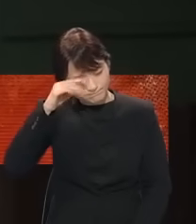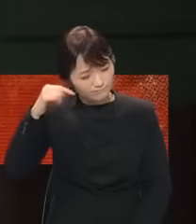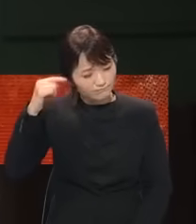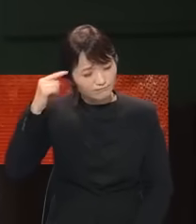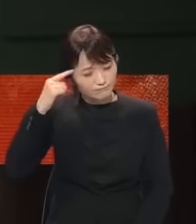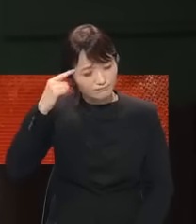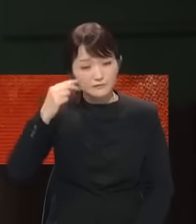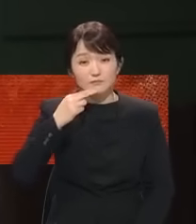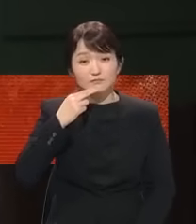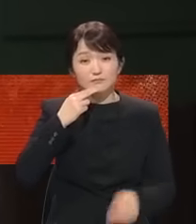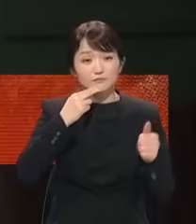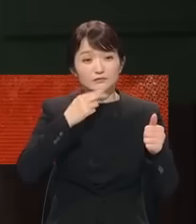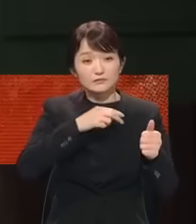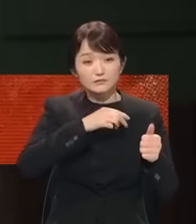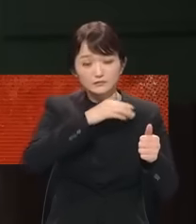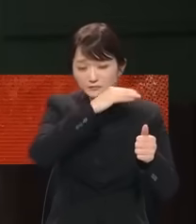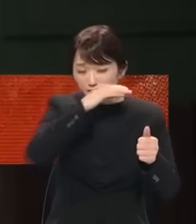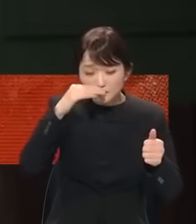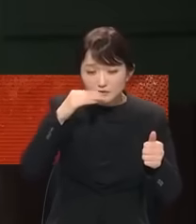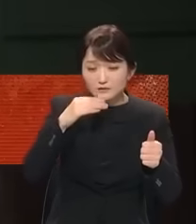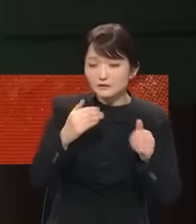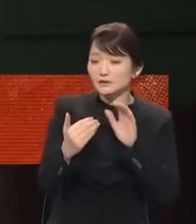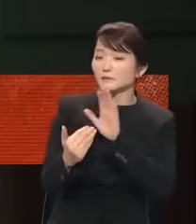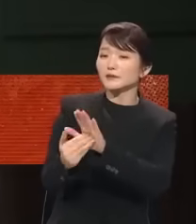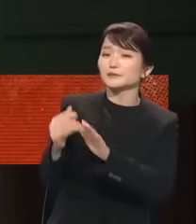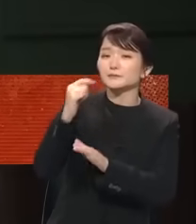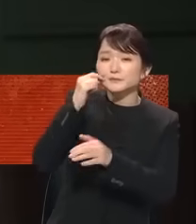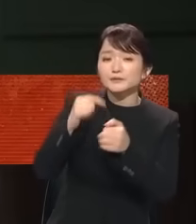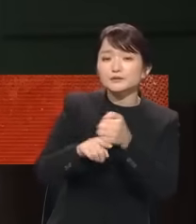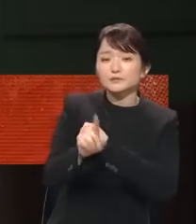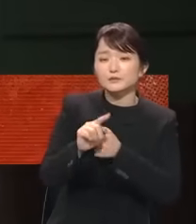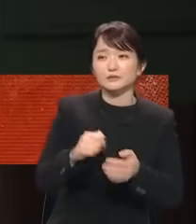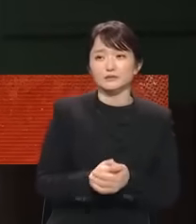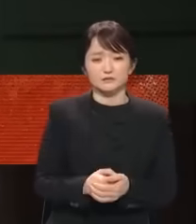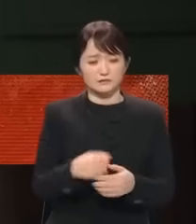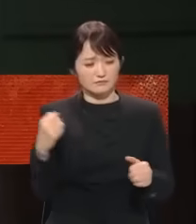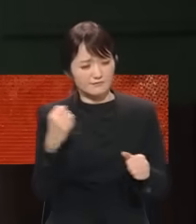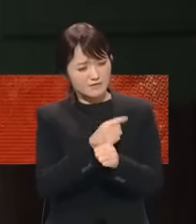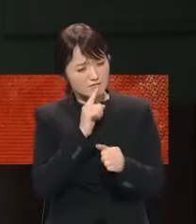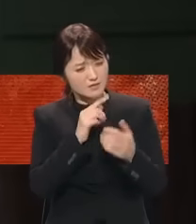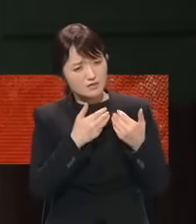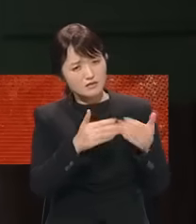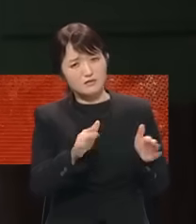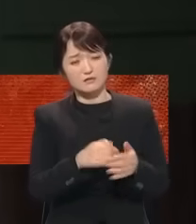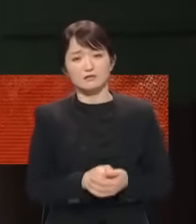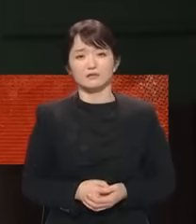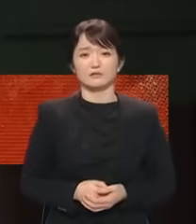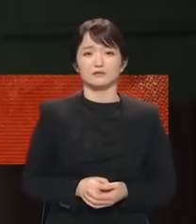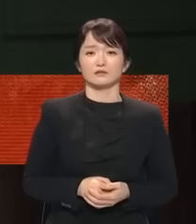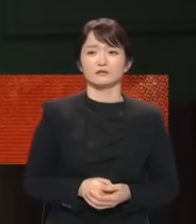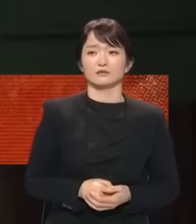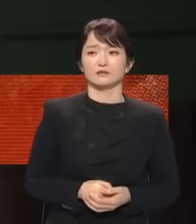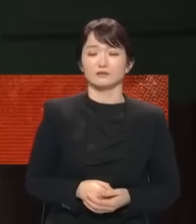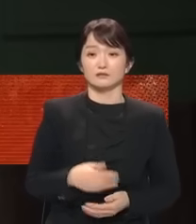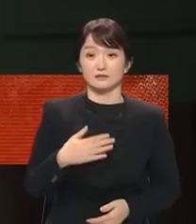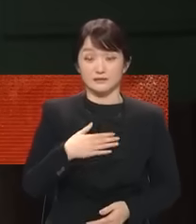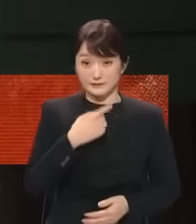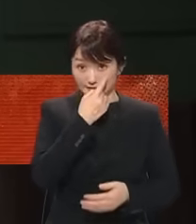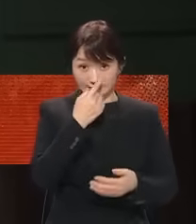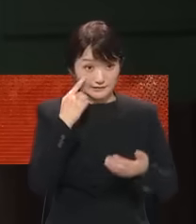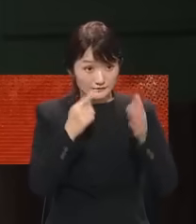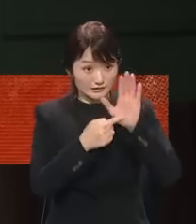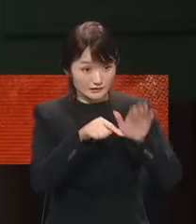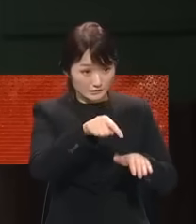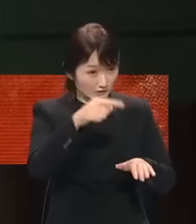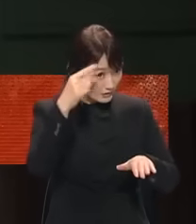멀쩡 했으면서 왜 끝까지 말리지 않았냐 이렇게 얘기를 합니다 그러면서 폭행과 폭언이 이어졌 그 이후에는 내가 그 증거로 너의